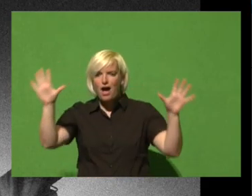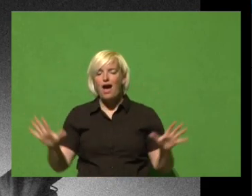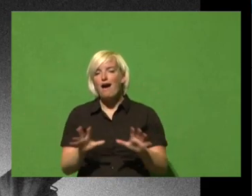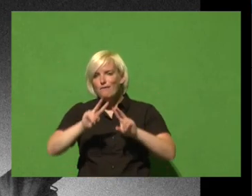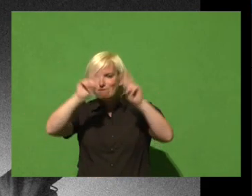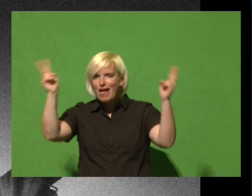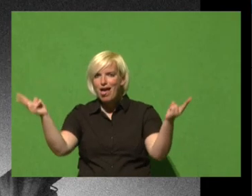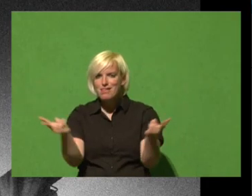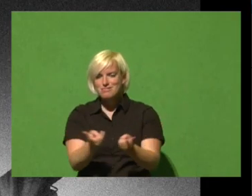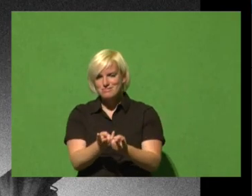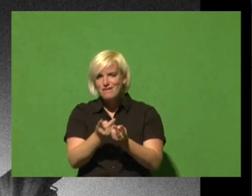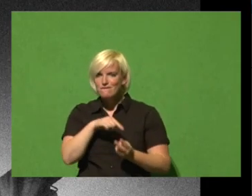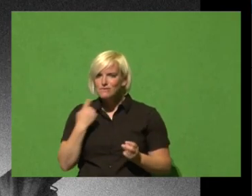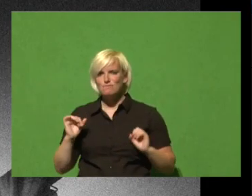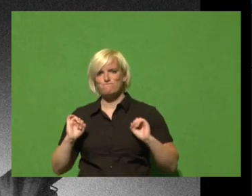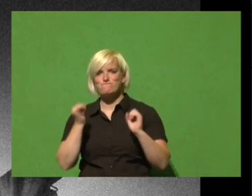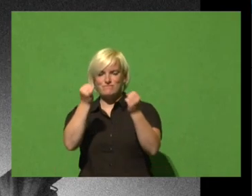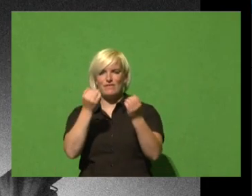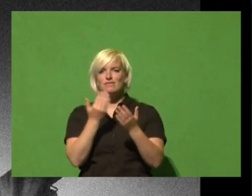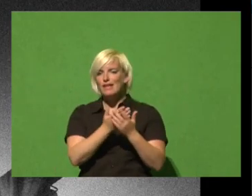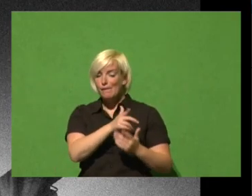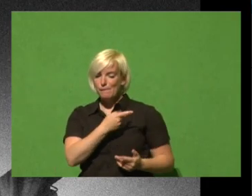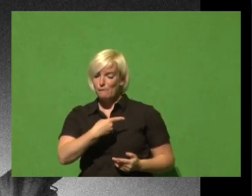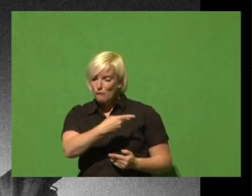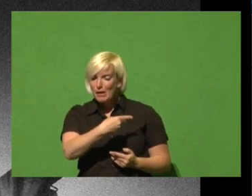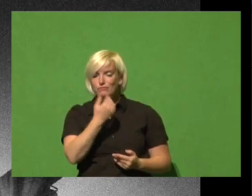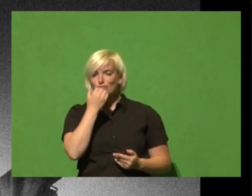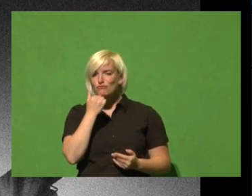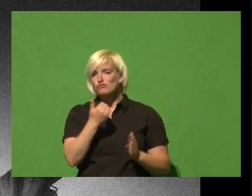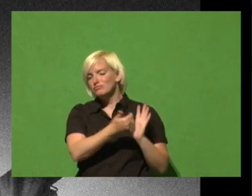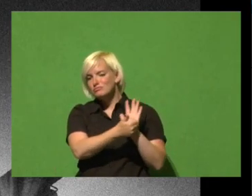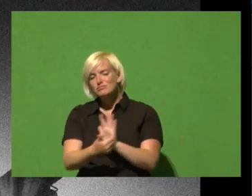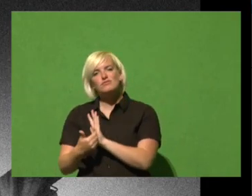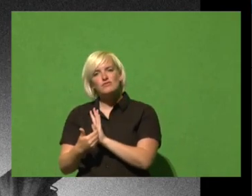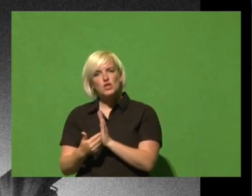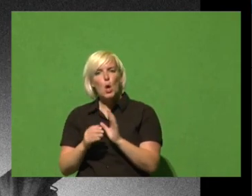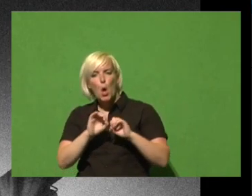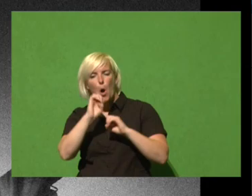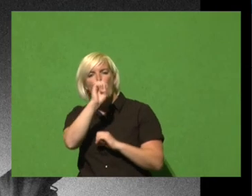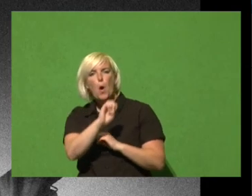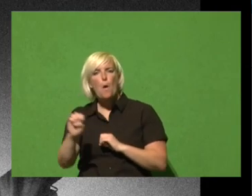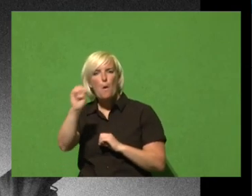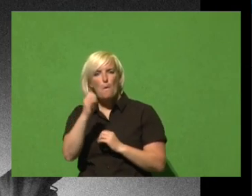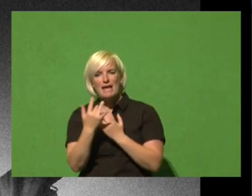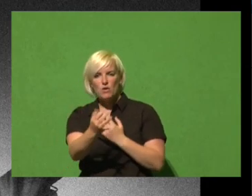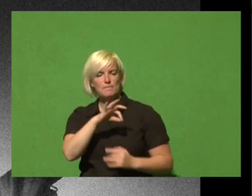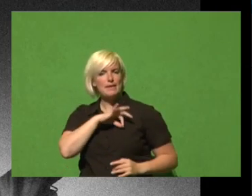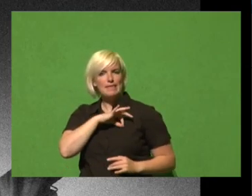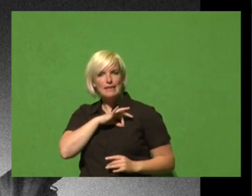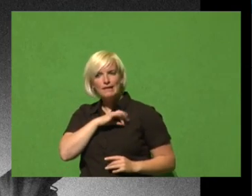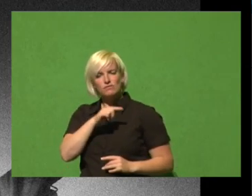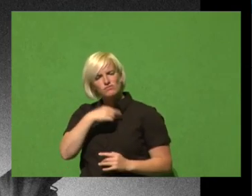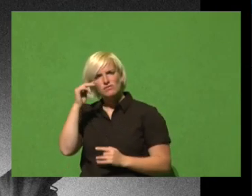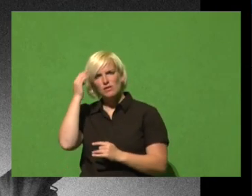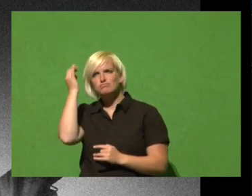deshalb wollten wir, Sven Giegold und ich, euch nochmal vorstellen, was die Europäische Grüne Partei und auch die Gruppe im Europäischen Parlament alles so